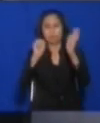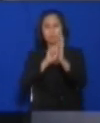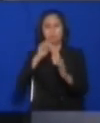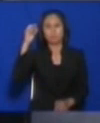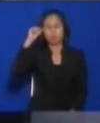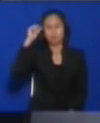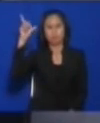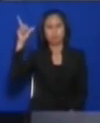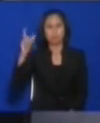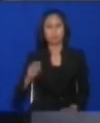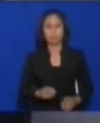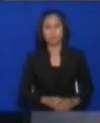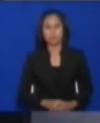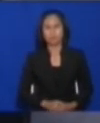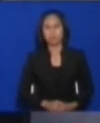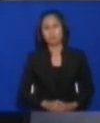Tegal